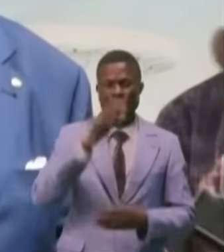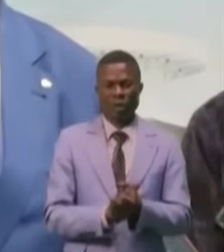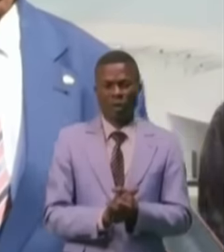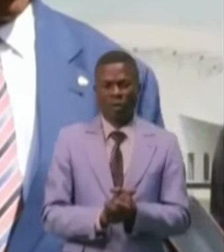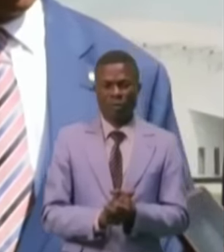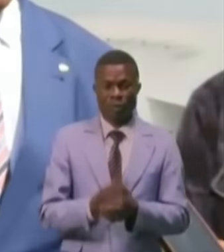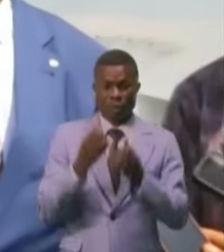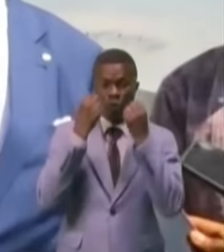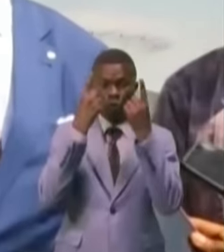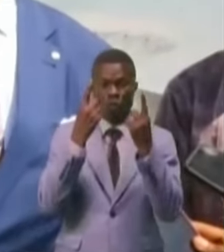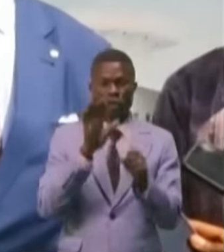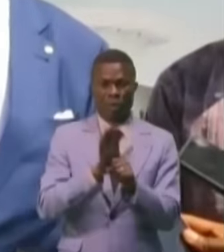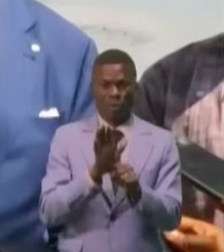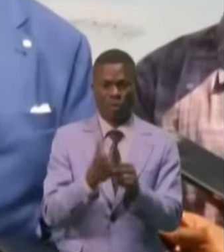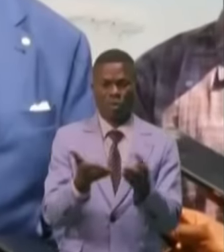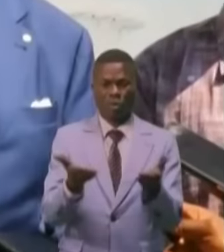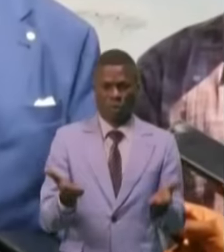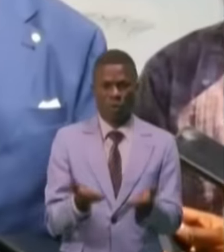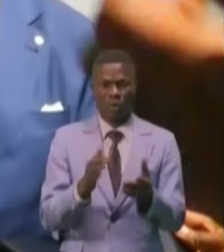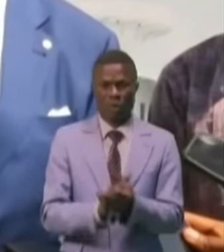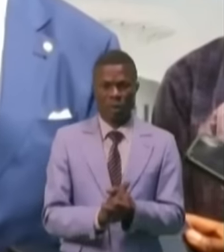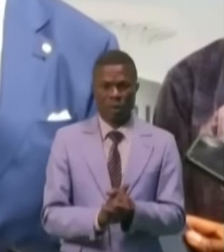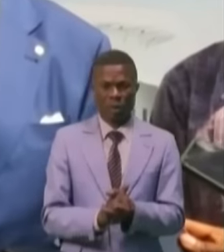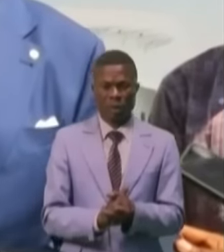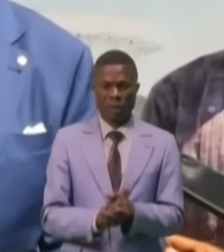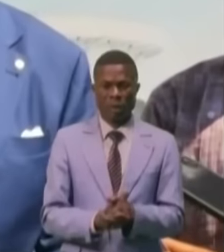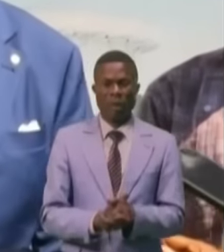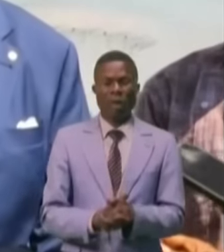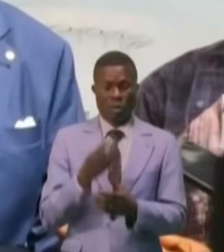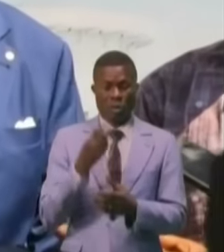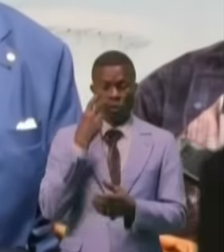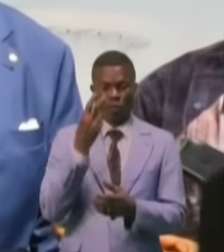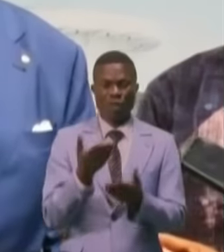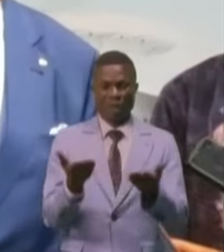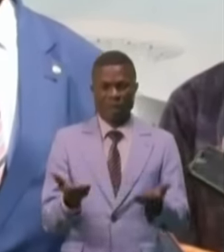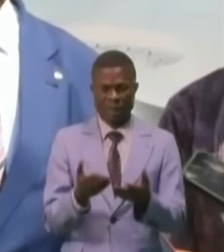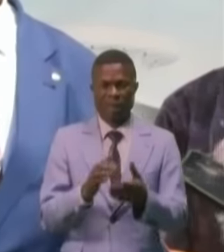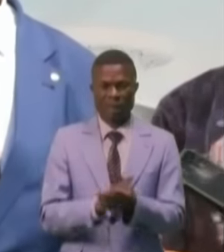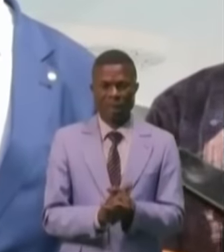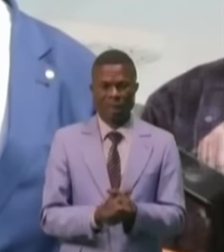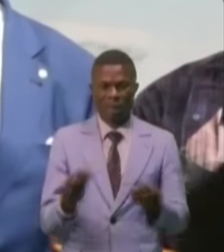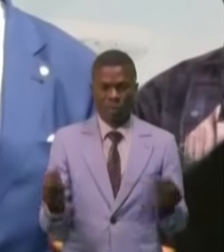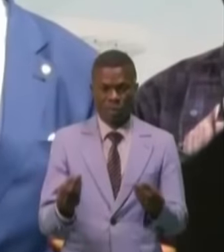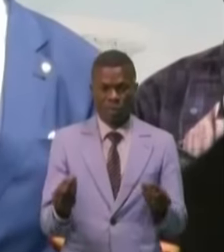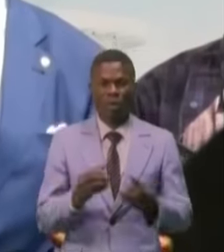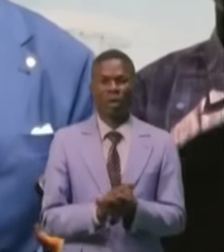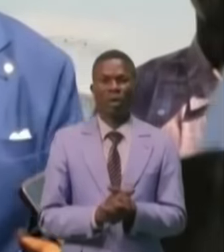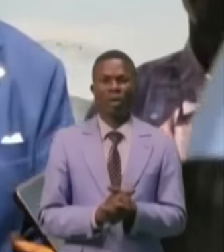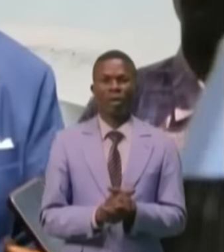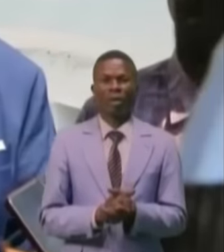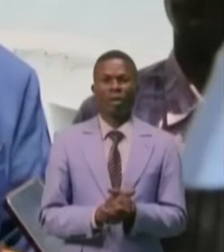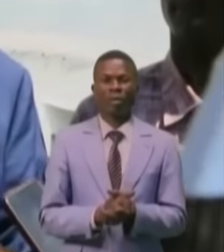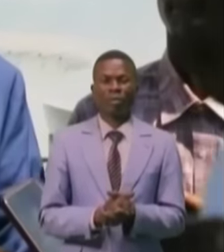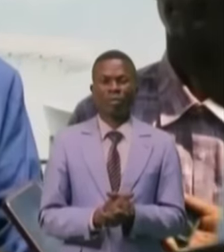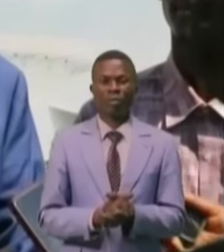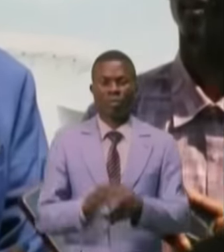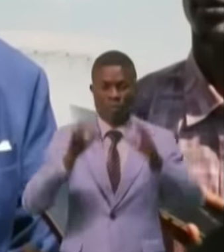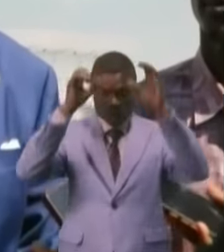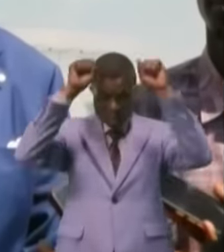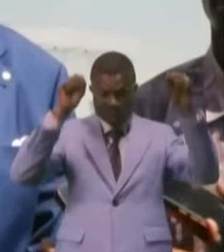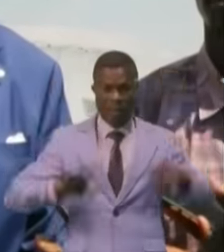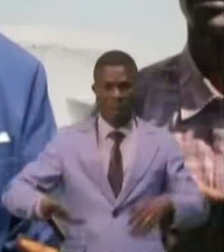impressionné par cette œuvre majeure que le président de la